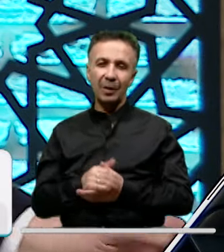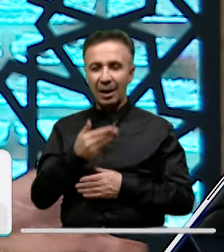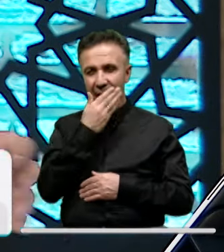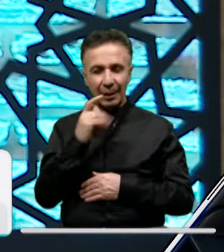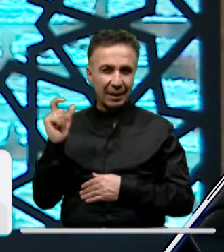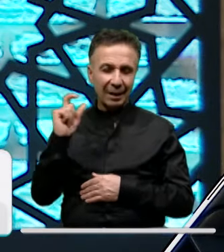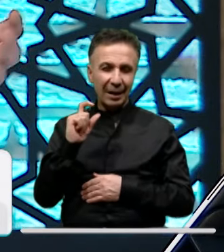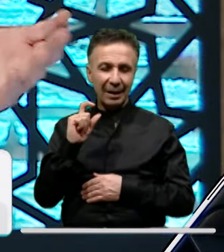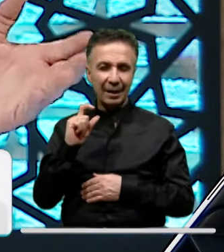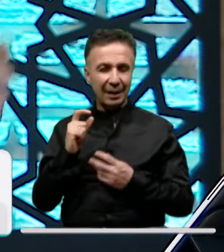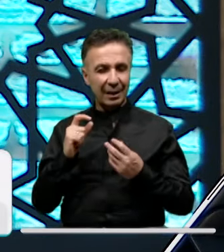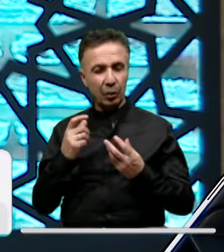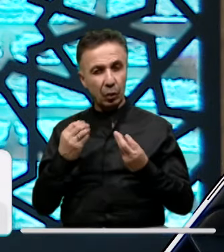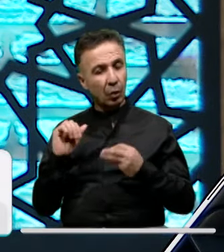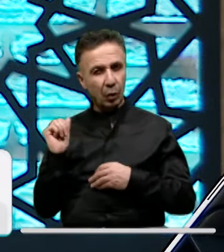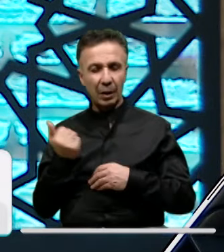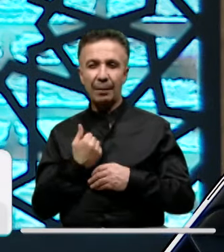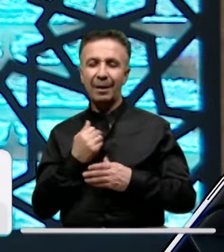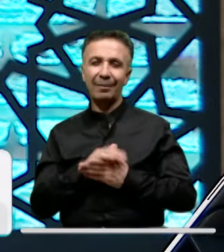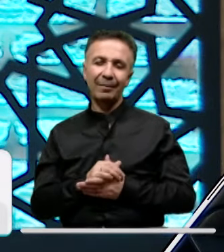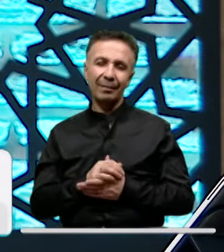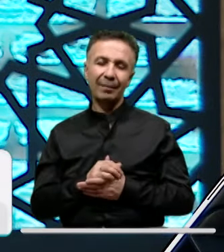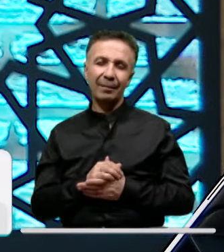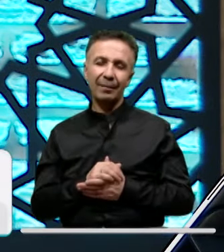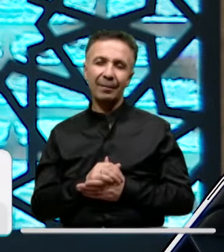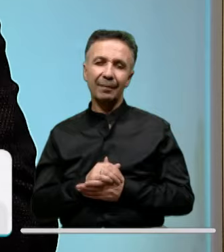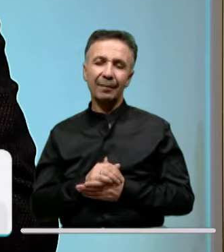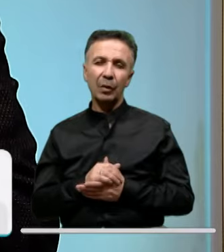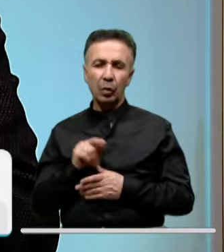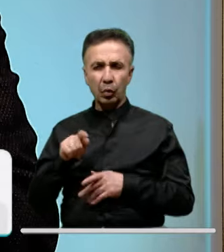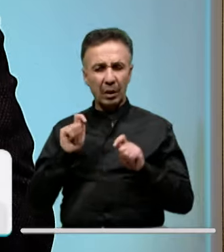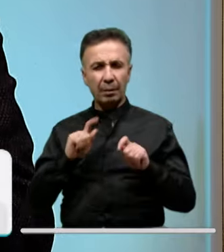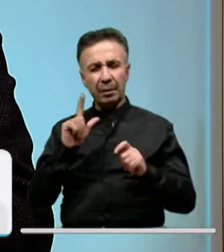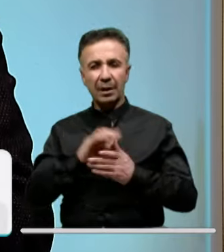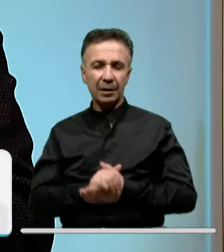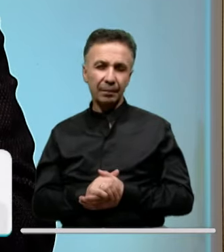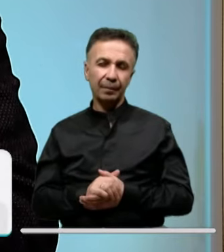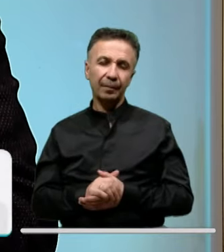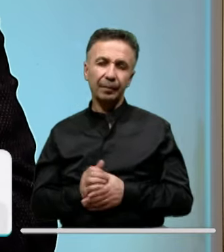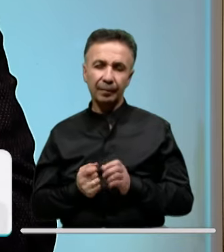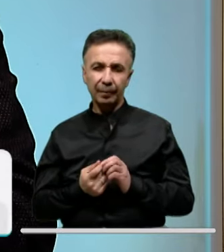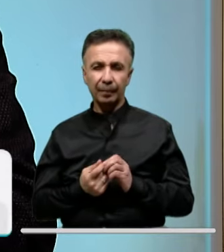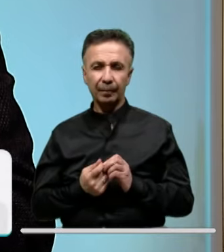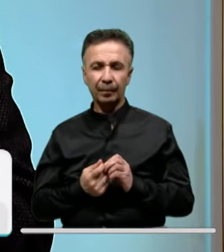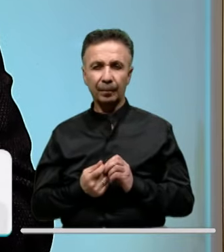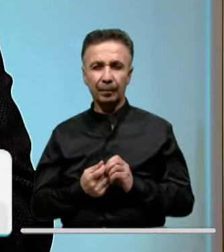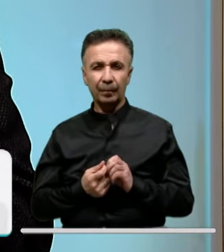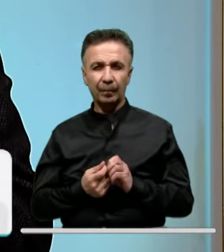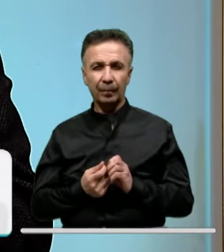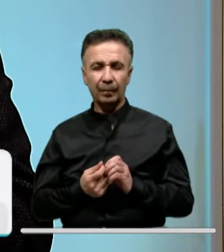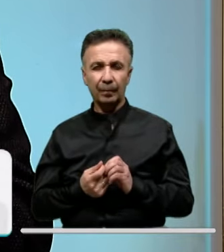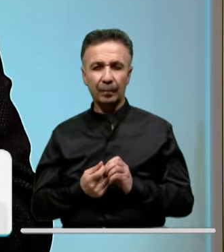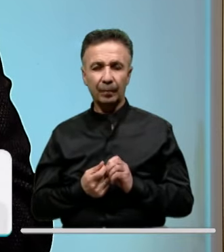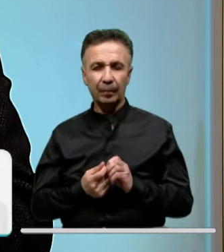günlerinin aslında tabii kıymeti harbiyesini ortaya çıkartmak için. O zaman ne yapacağız? Ne yapacağız? Şunu yapabiliriz. Efendim doğru. Yani